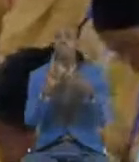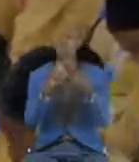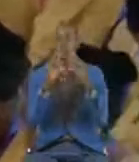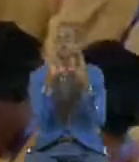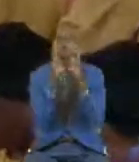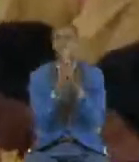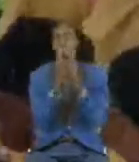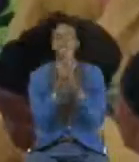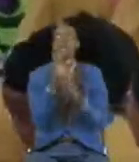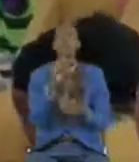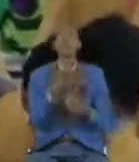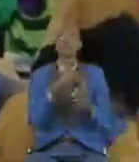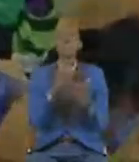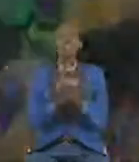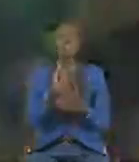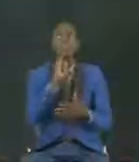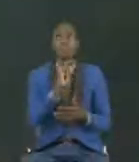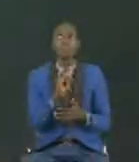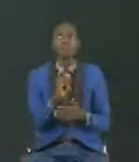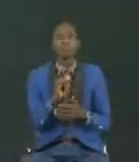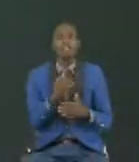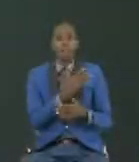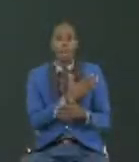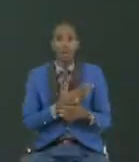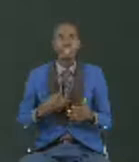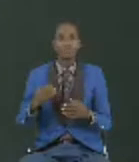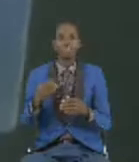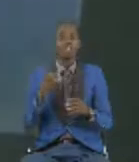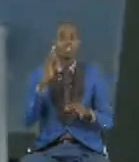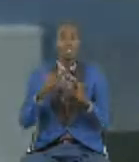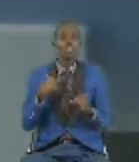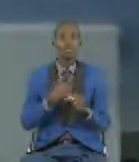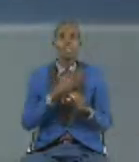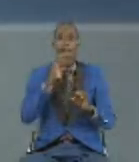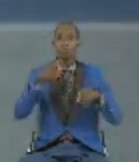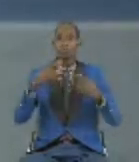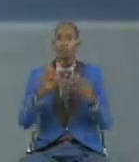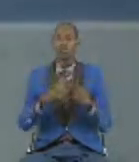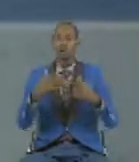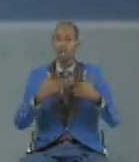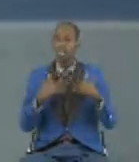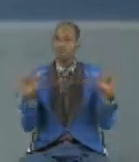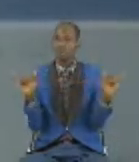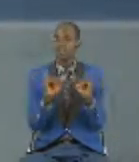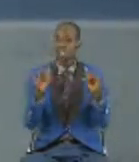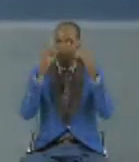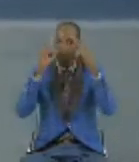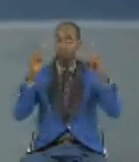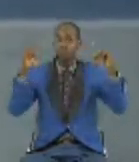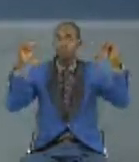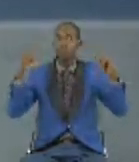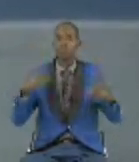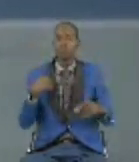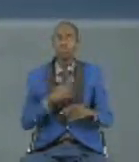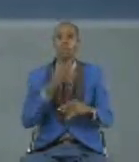leur engagement, c'est pourquoi ils ont le succès. Et si nous voulons avoir un succès pareil, nous devons